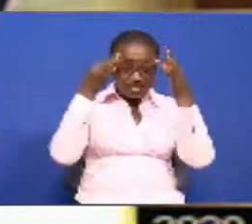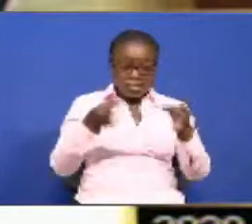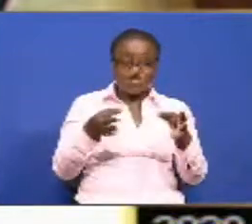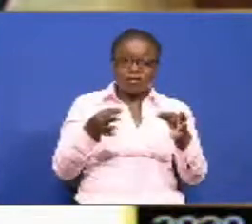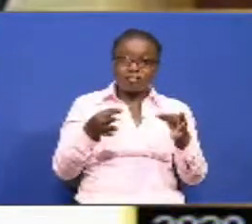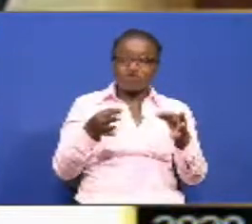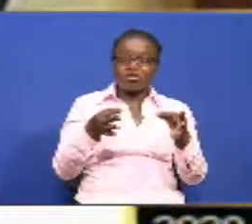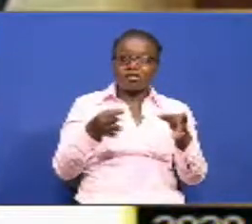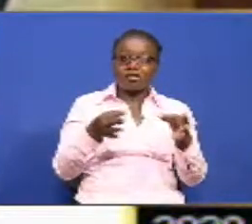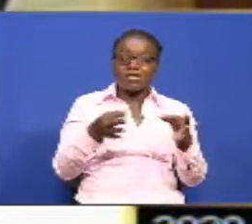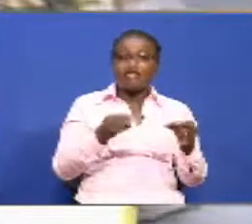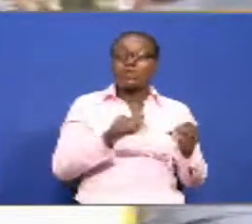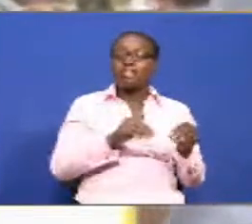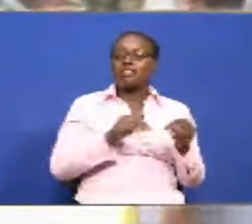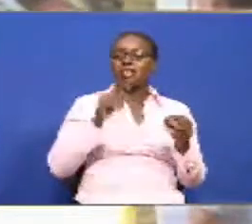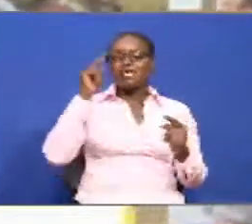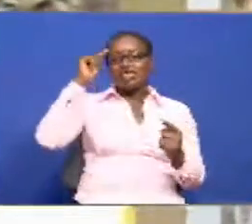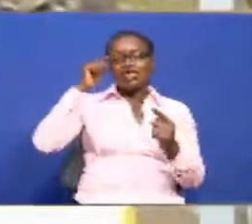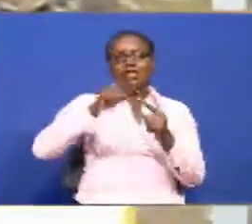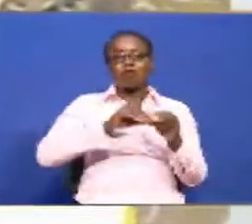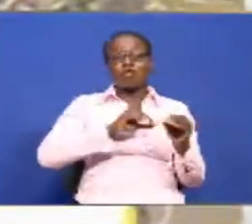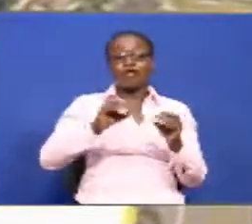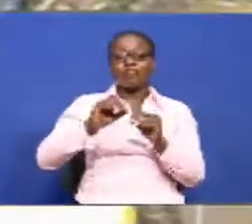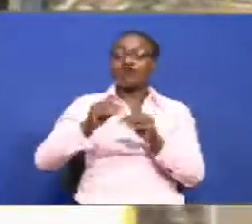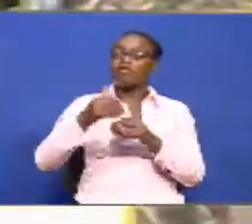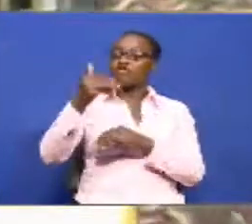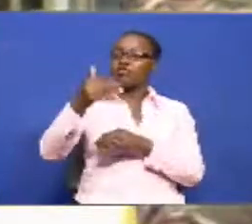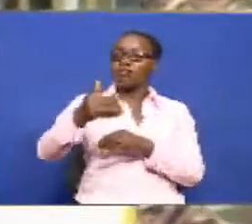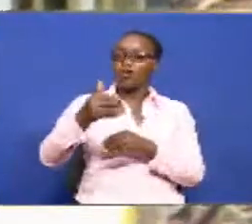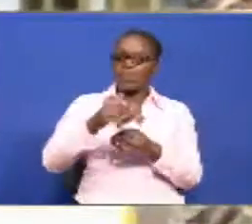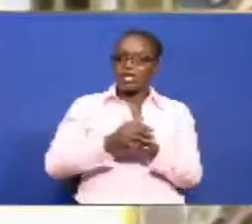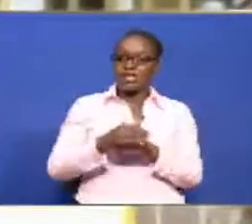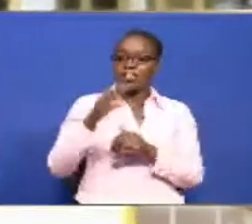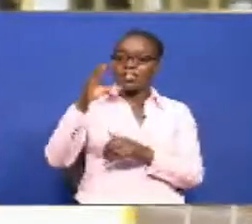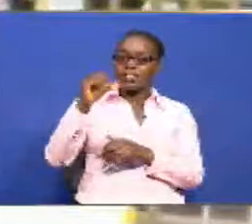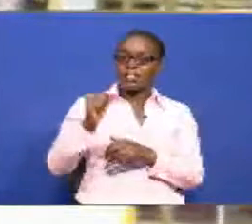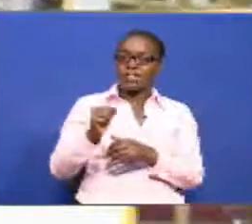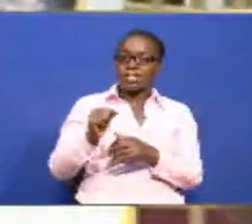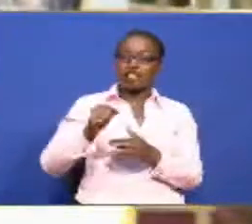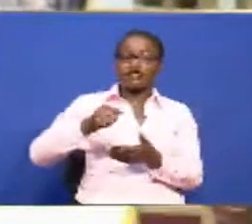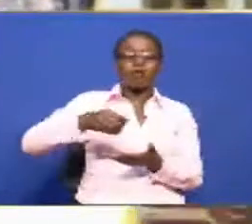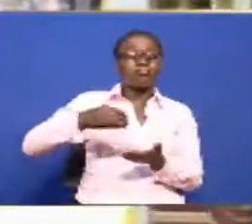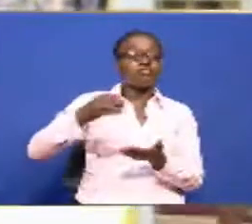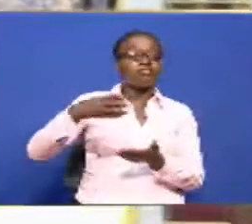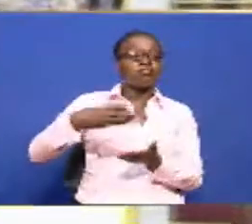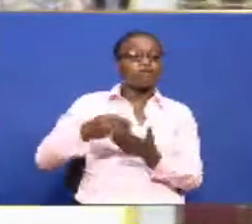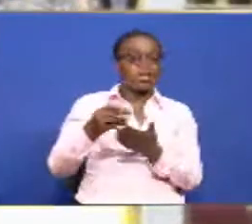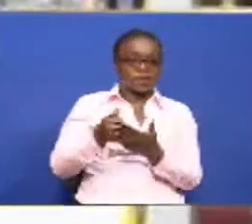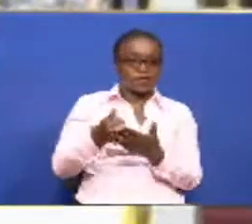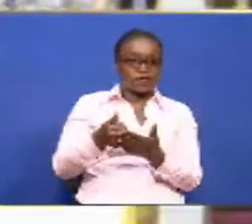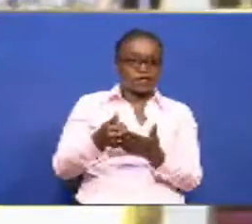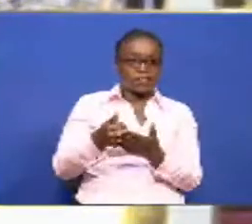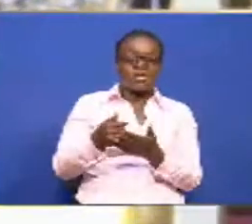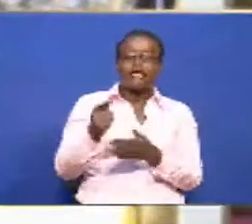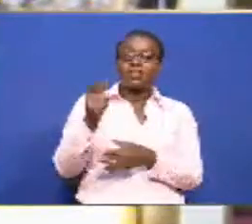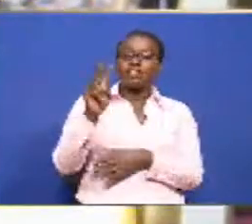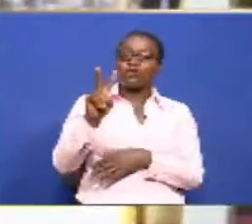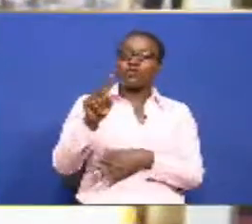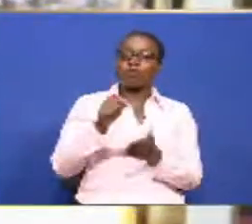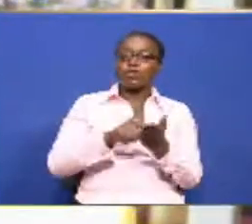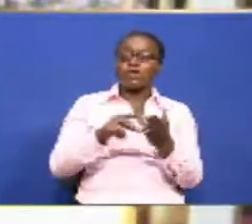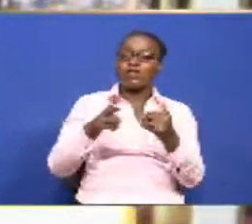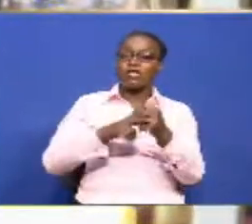country forward. Waziri wa Fedha Ukur Yatani awasilisha bajeti ya kitaifa ya shilingi trilioni